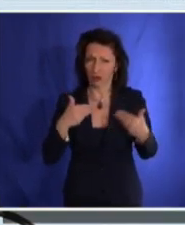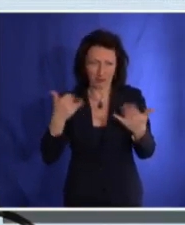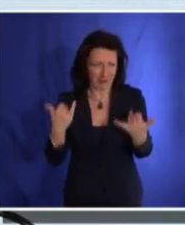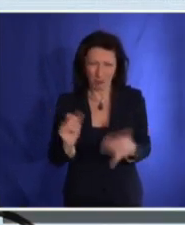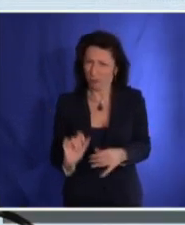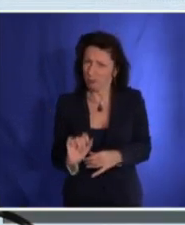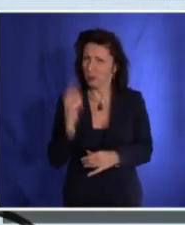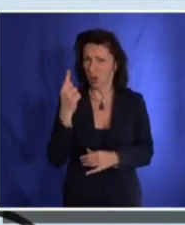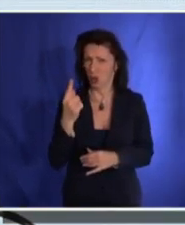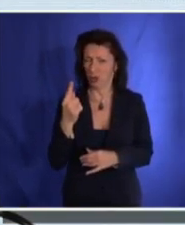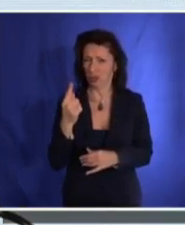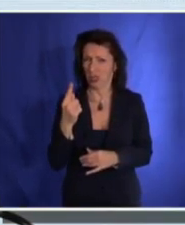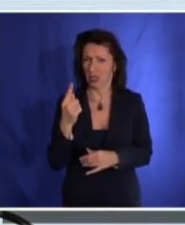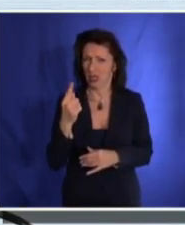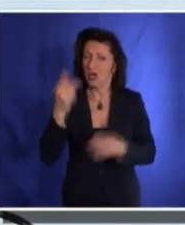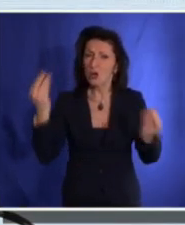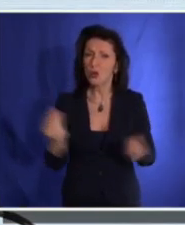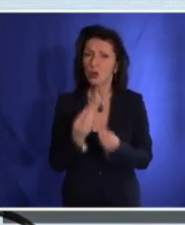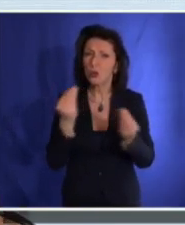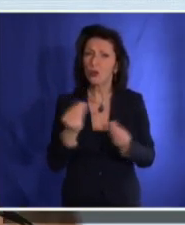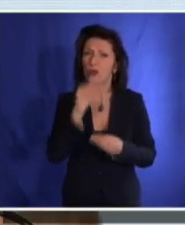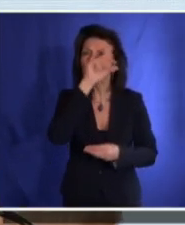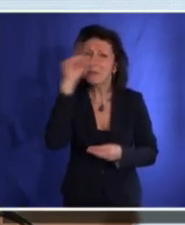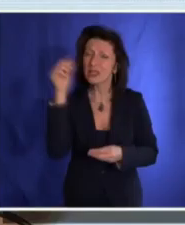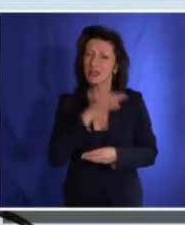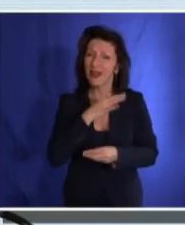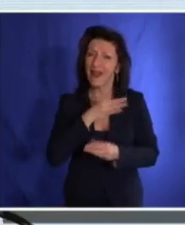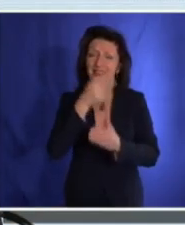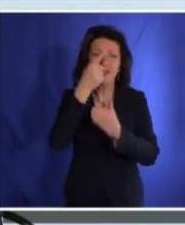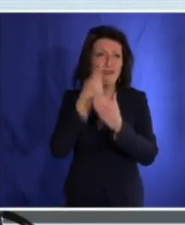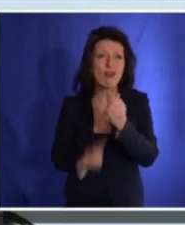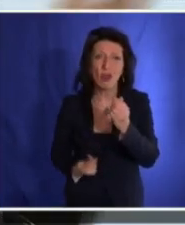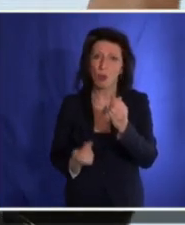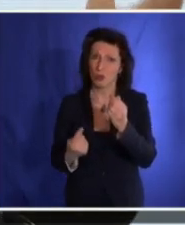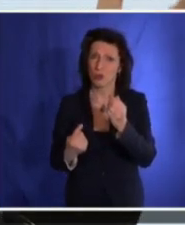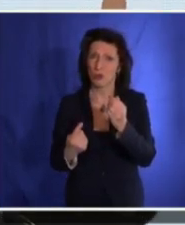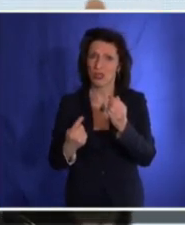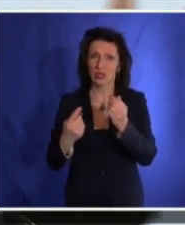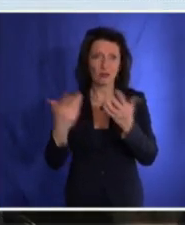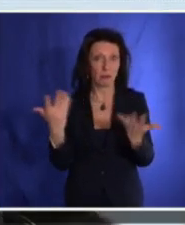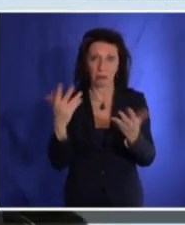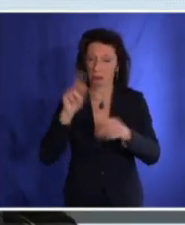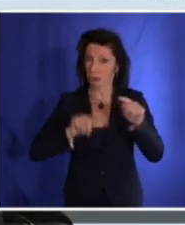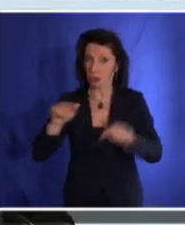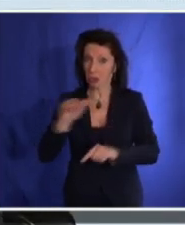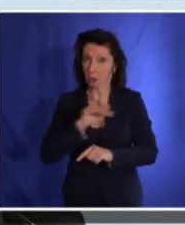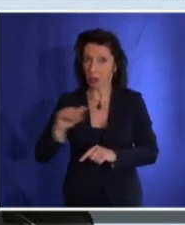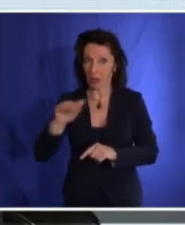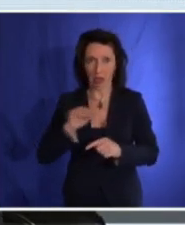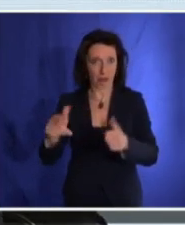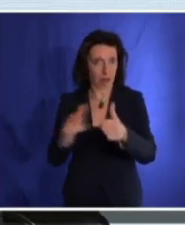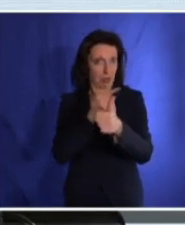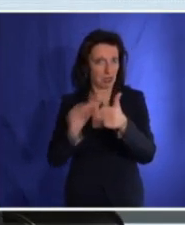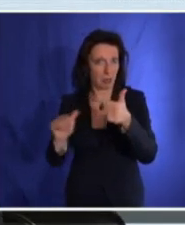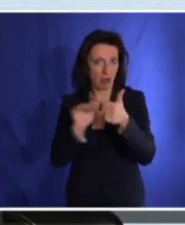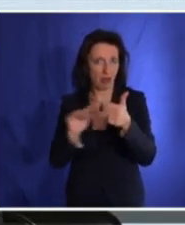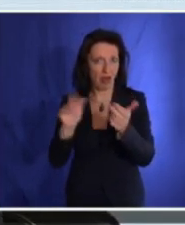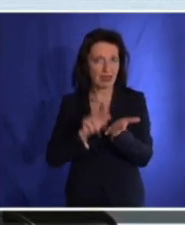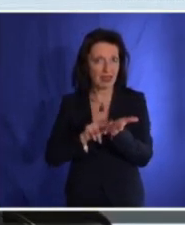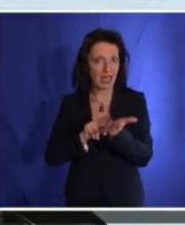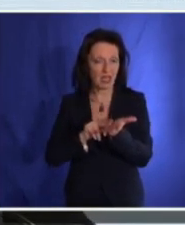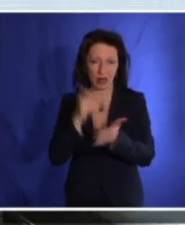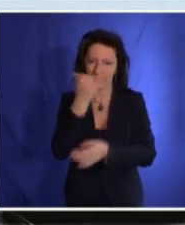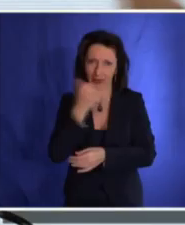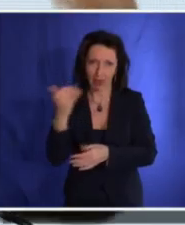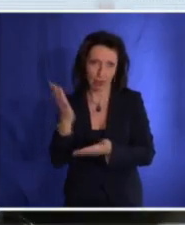Prinzip eine Verlustangst auf vielen Ebenen. Die eine Ebene ist Digitalisierung. Jeder hat